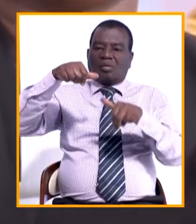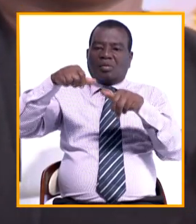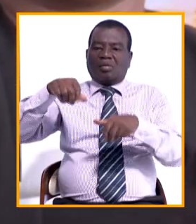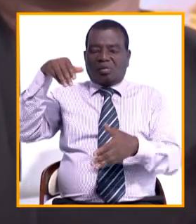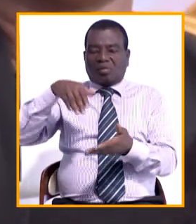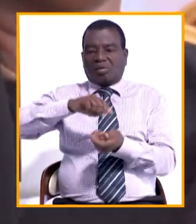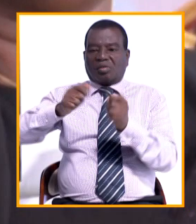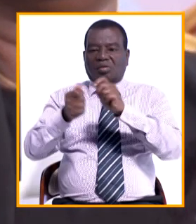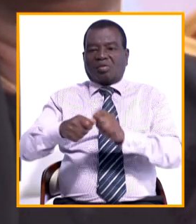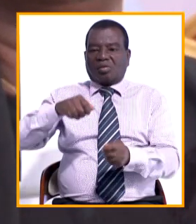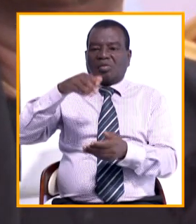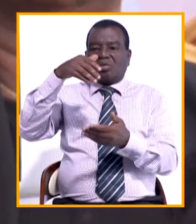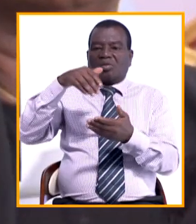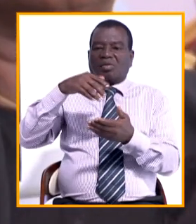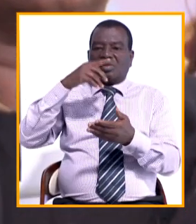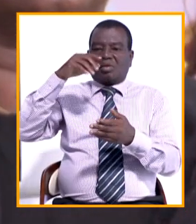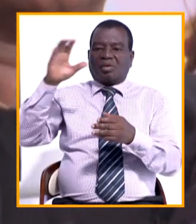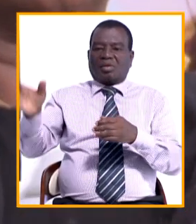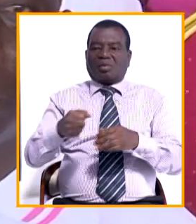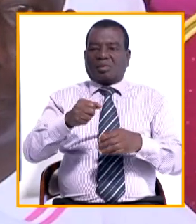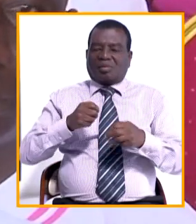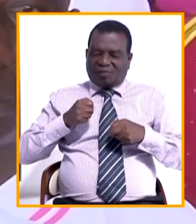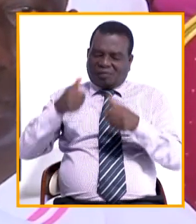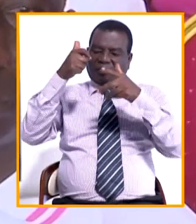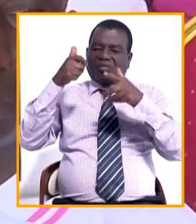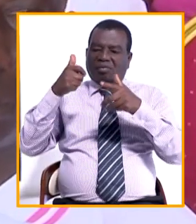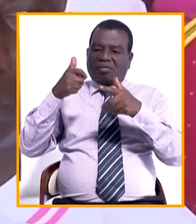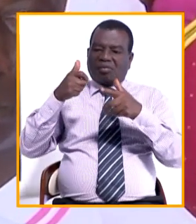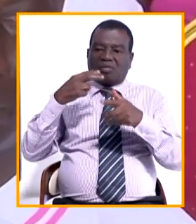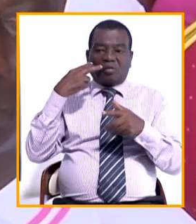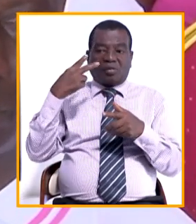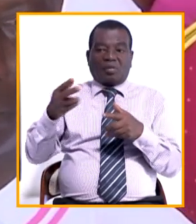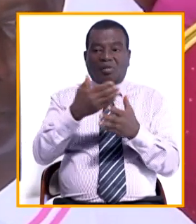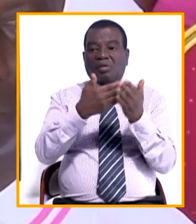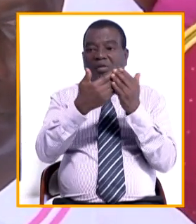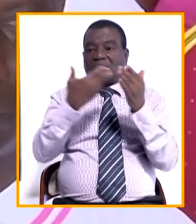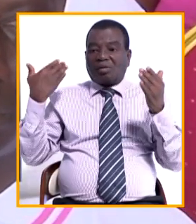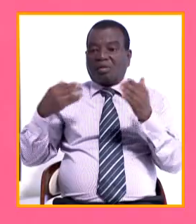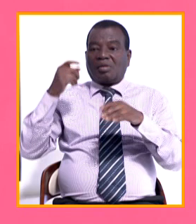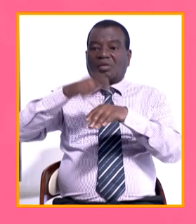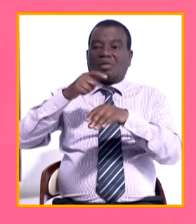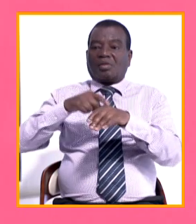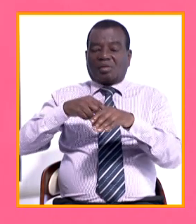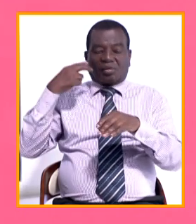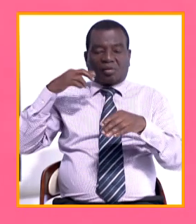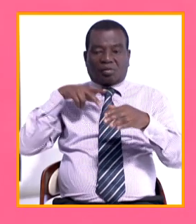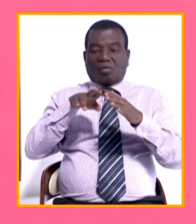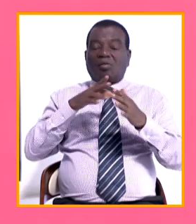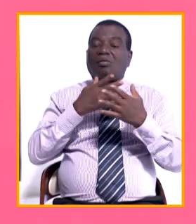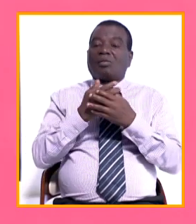en guérir, c'est d'abord savoir le prendre de vitesse. C'est le voir avant qu'il n'ait eu le temps de s'en